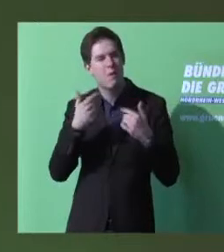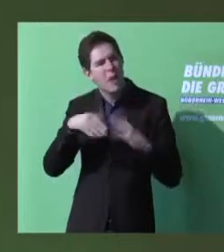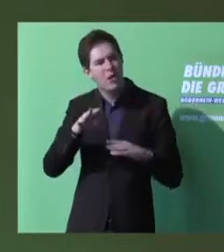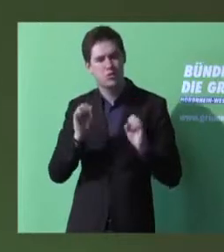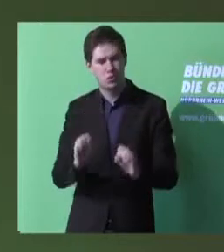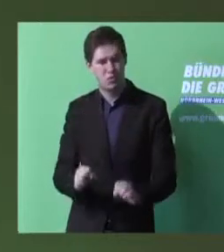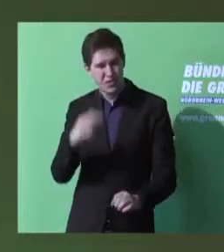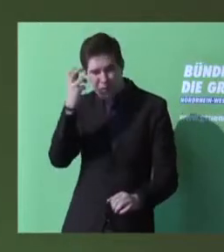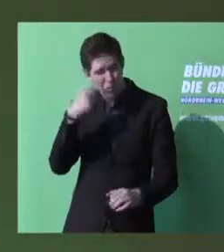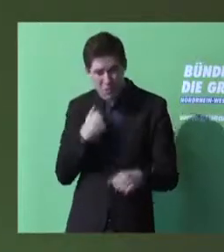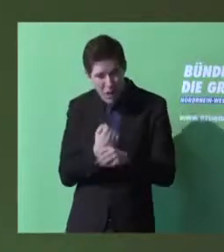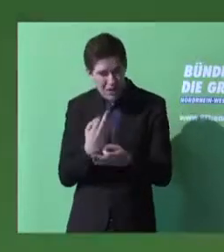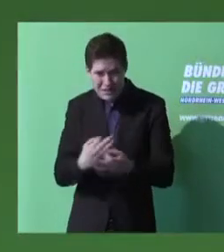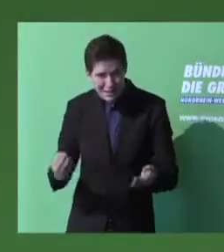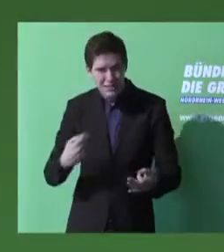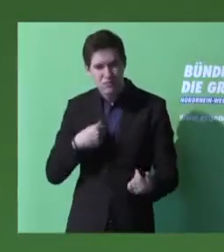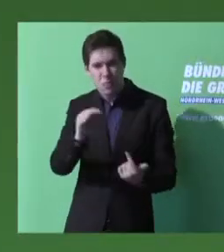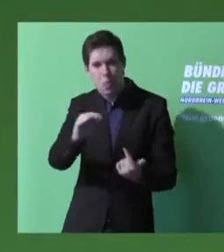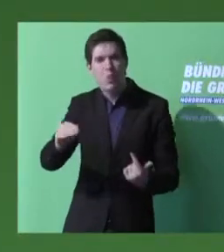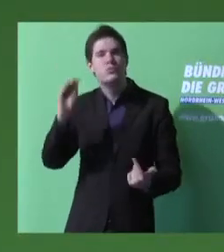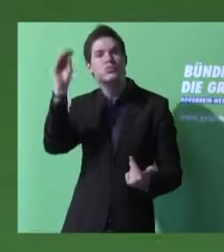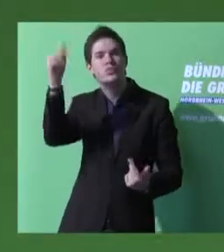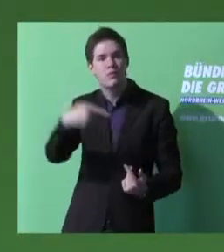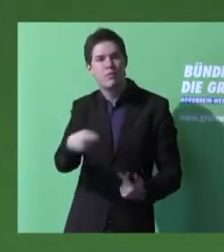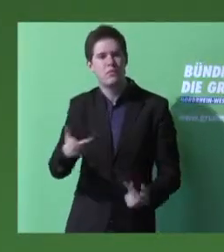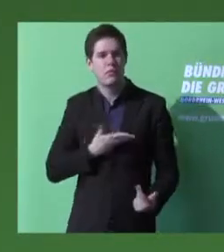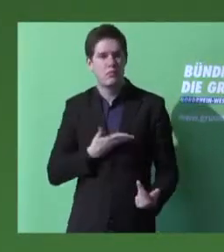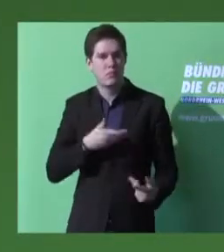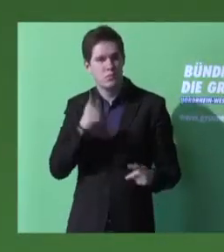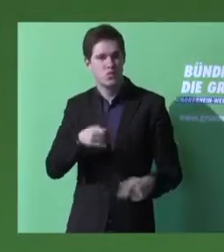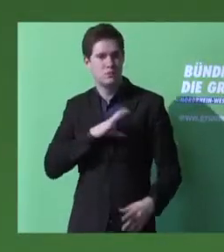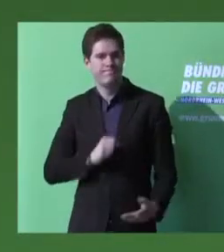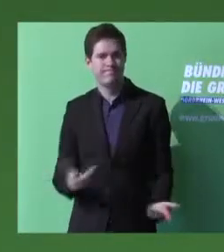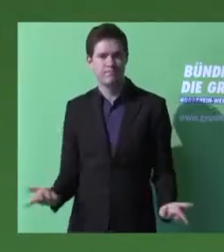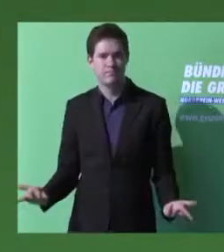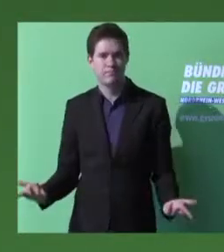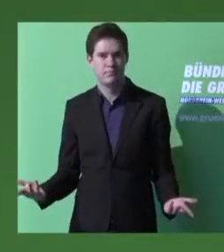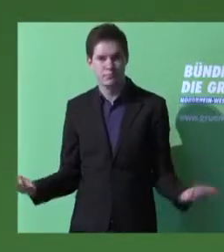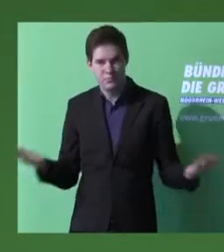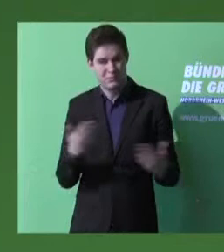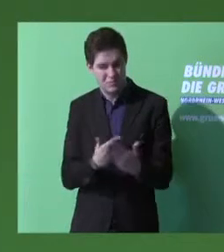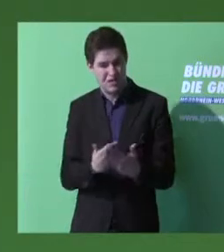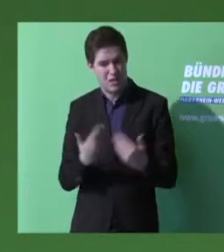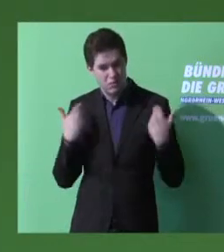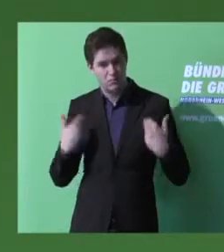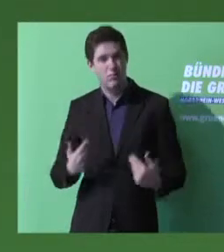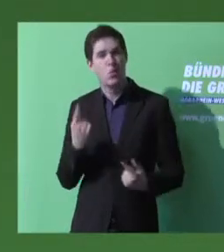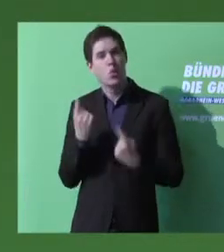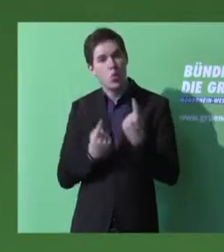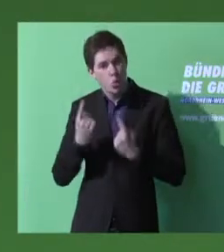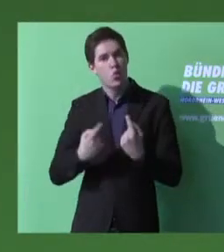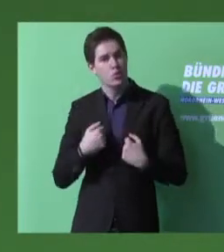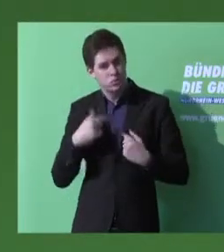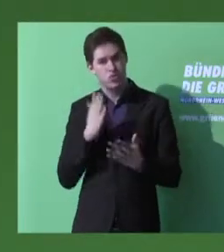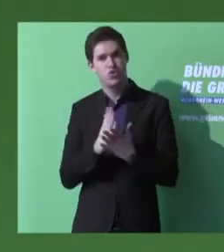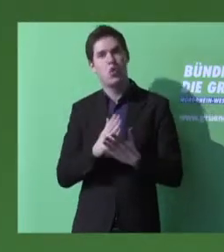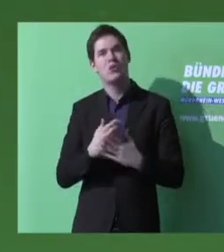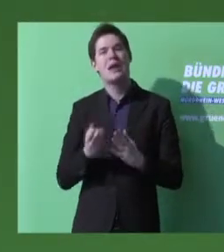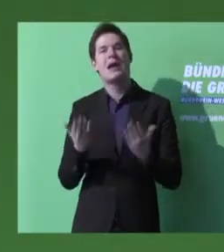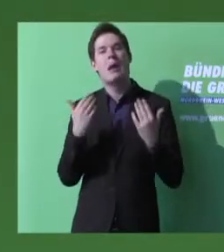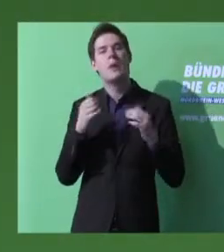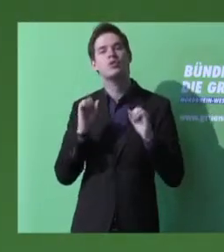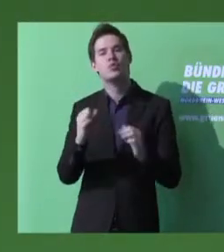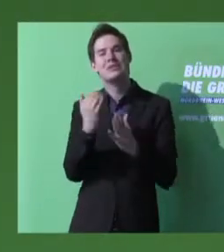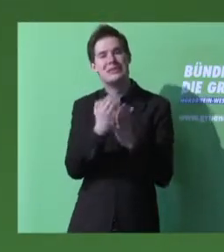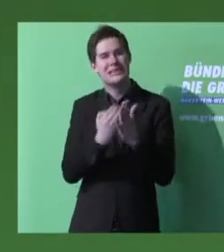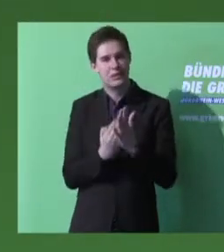unseren nachfolgenden Generationen. Und gerade deshalb haben wir als Grüne Bundestagsfraktion ein Klimaschutzgesetz eingebracht.